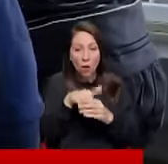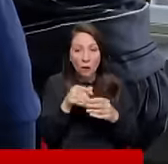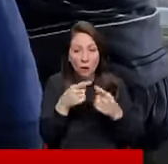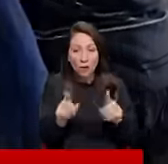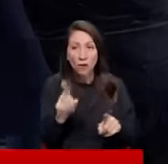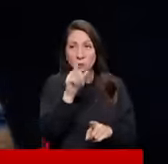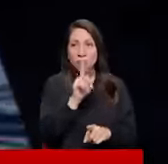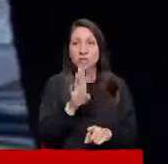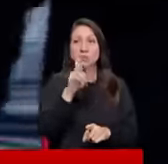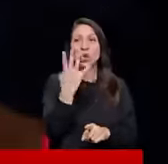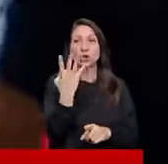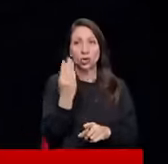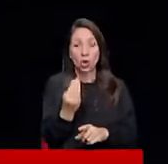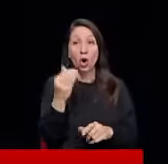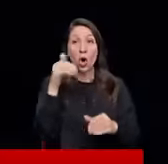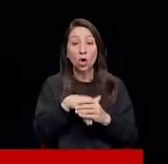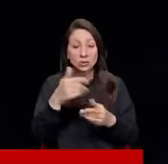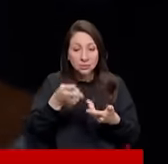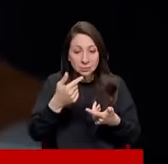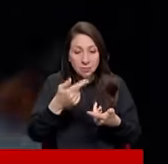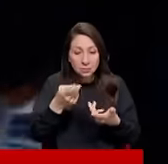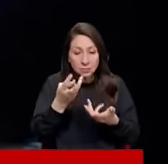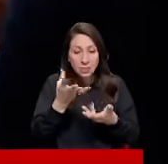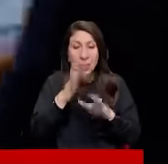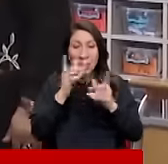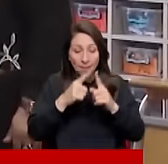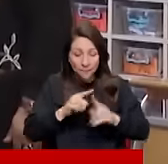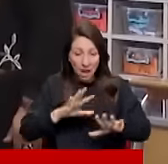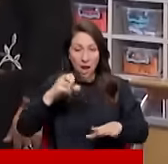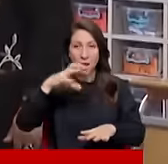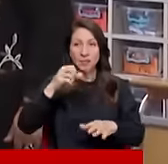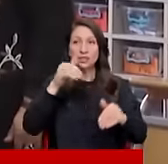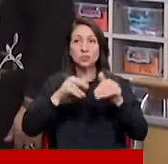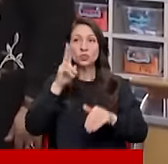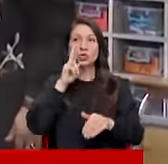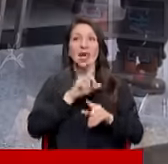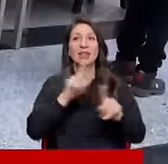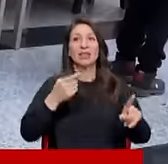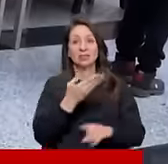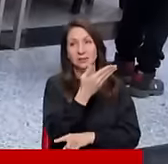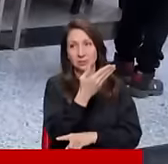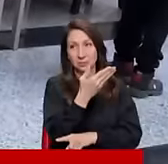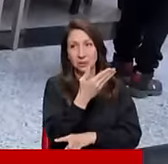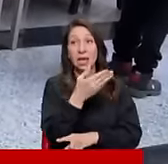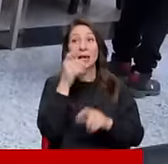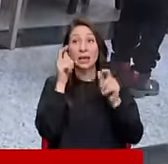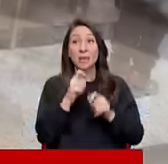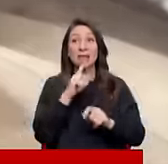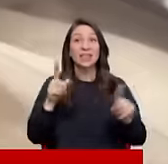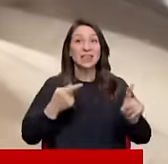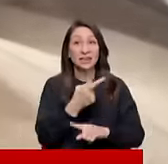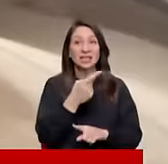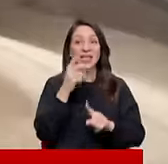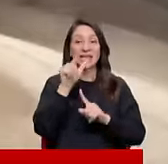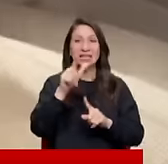farkı 174 oldu. Oy sayımının tamamlanmasının ardından AK Parti seçim sonuçlarına itiraz etti. Yapılan itiraz sonucunda